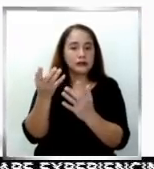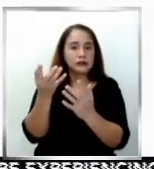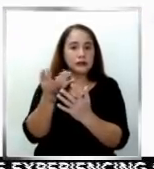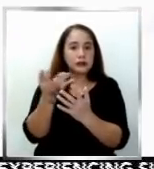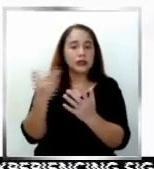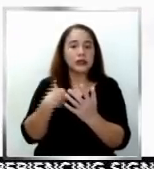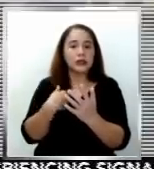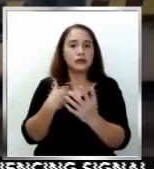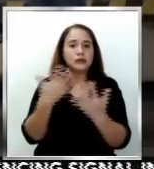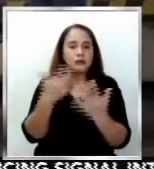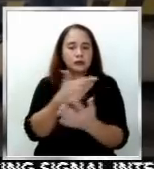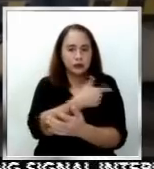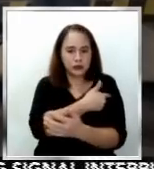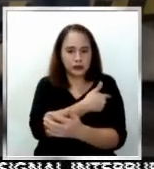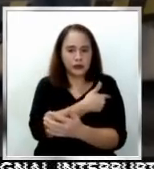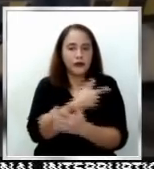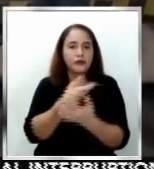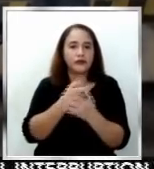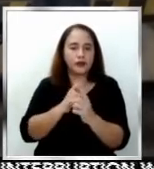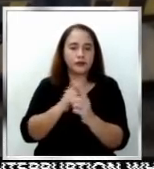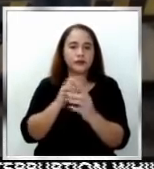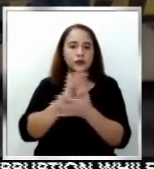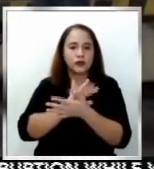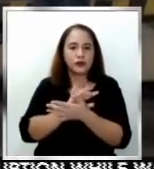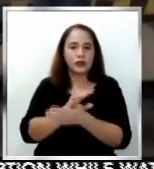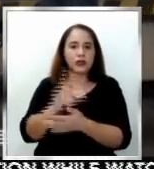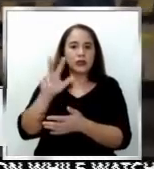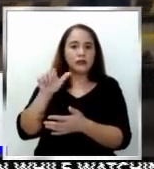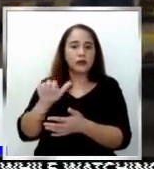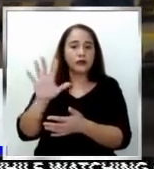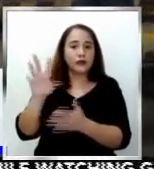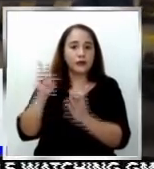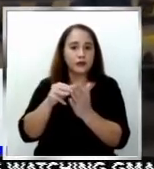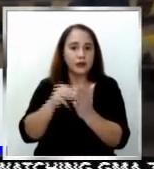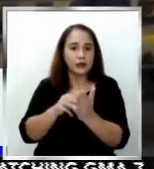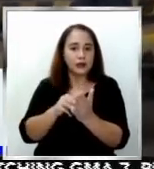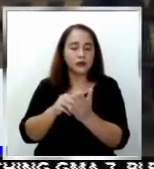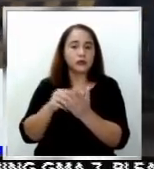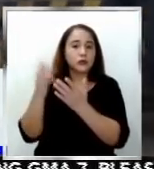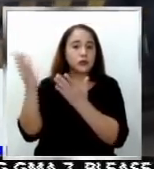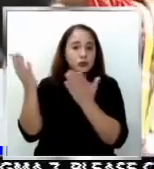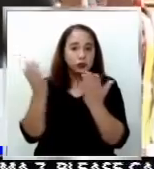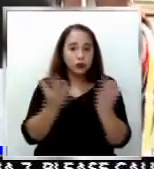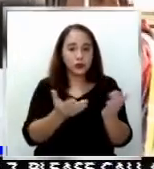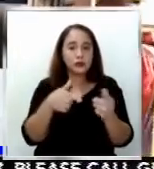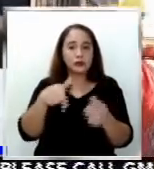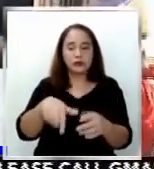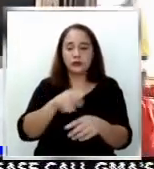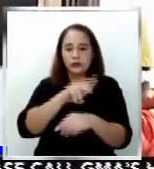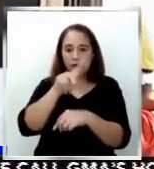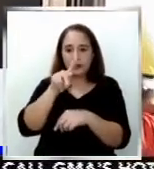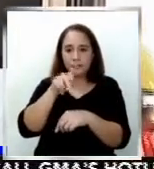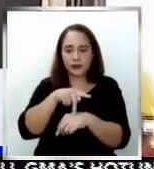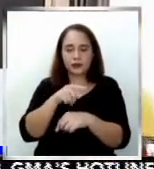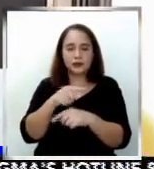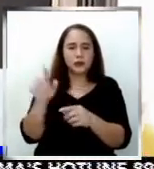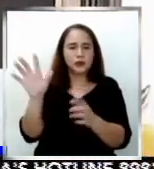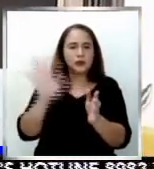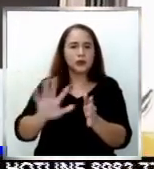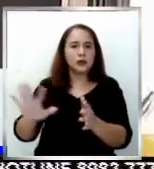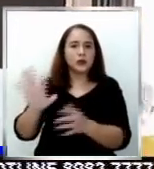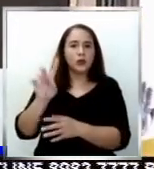immunization from COVID. Mahigit 3.5 million doses pa lamang ang nade-deliver sa Pilipinas. Katumbas yan ng higit